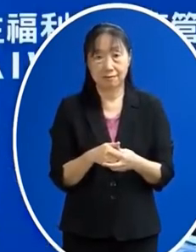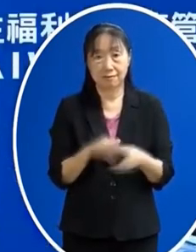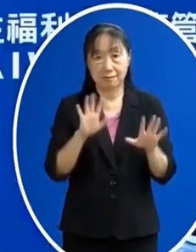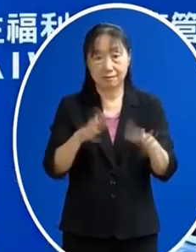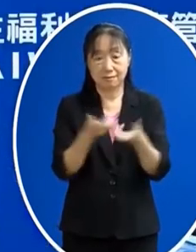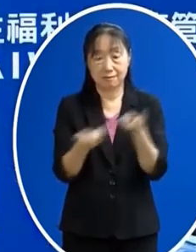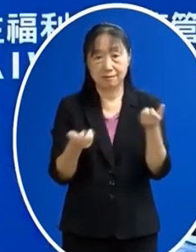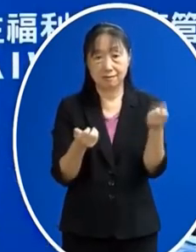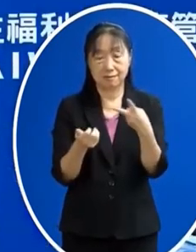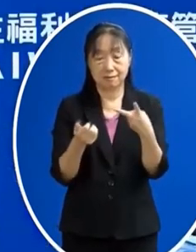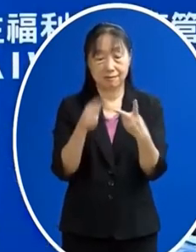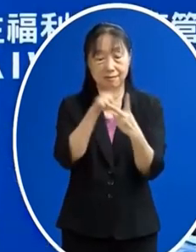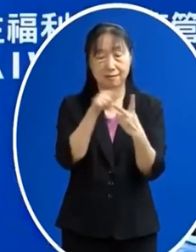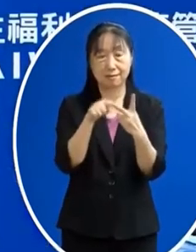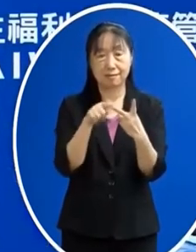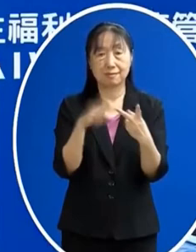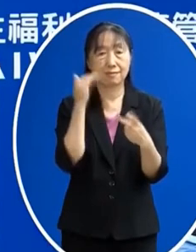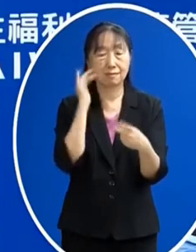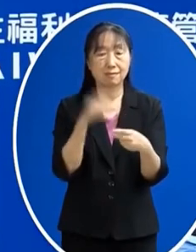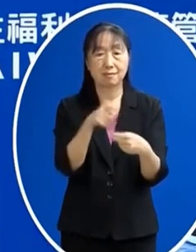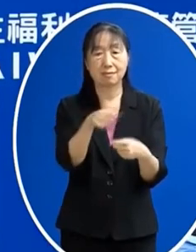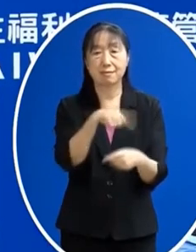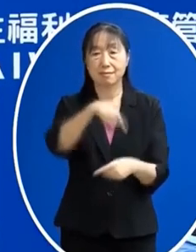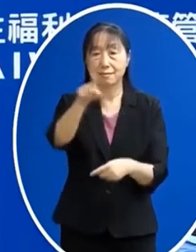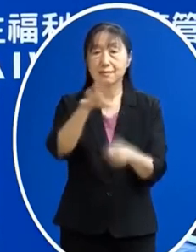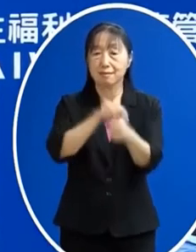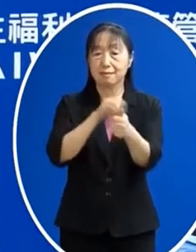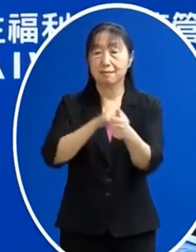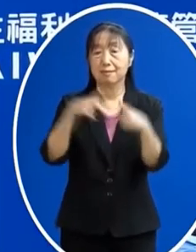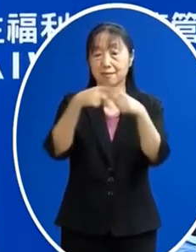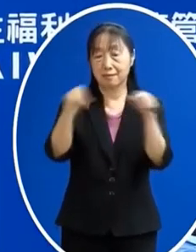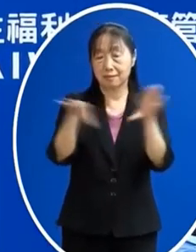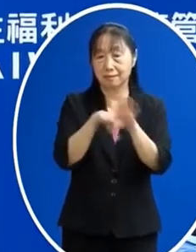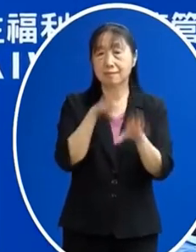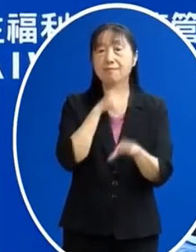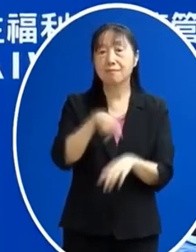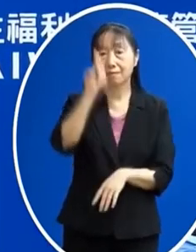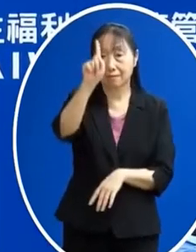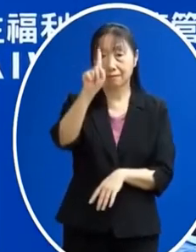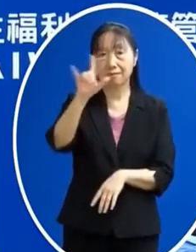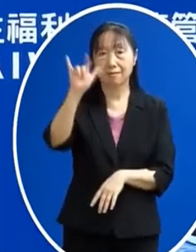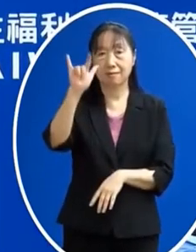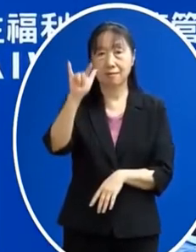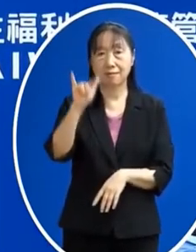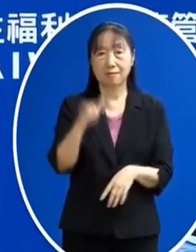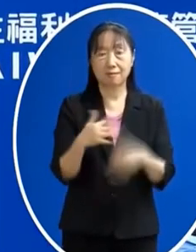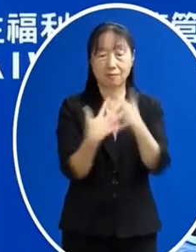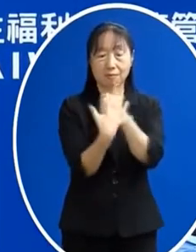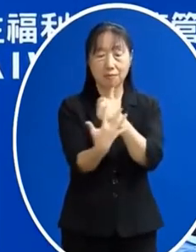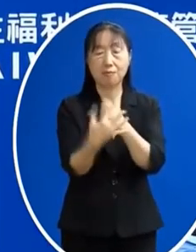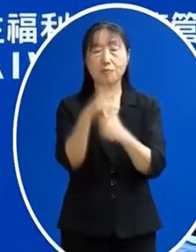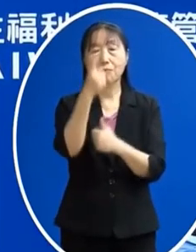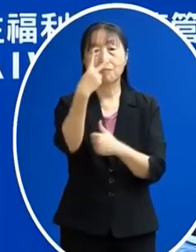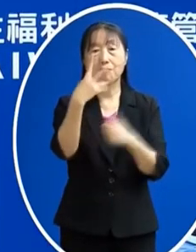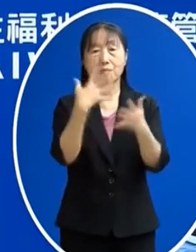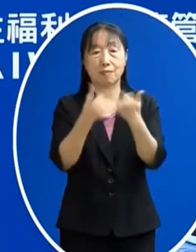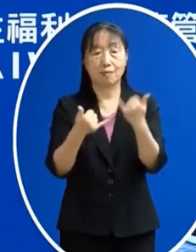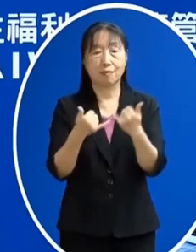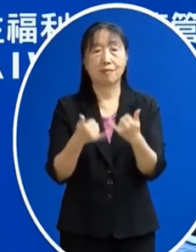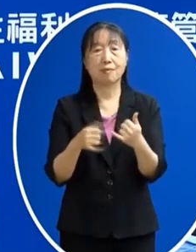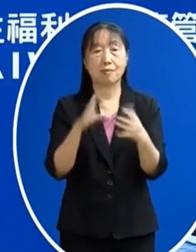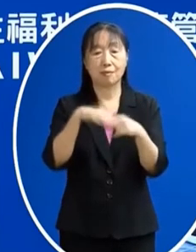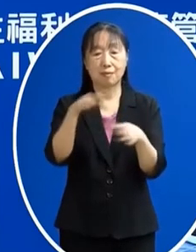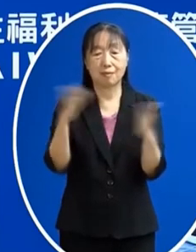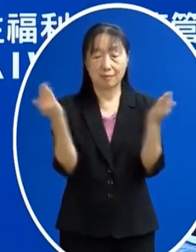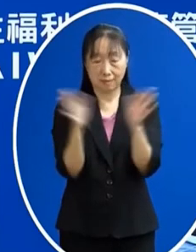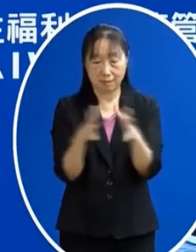现在对于上日文课的同学跟老师哈，一个老师12个学生，因为在一起上课的时间比